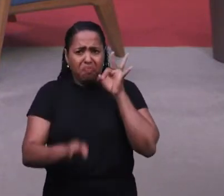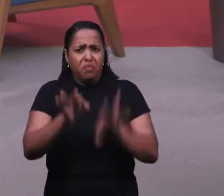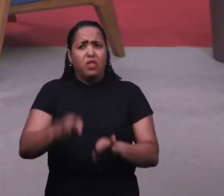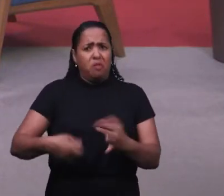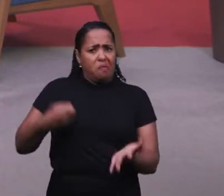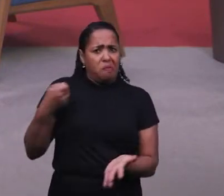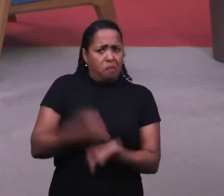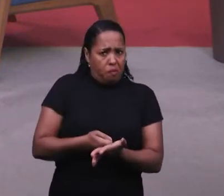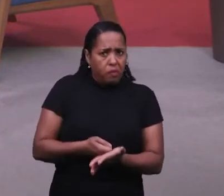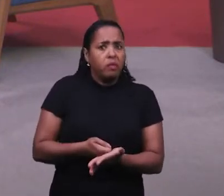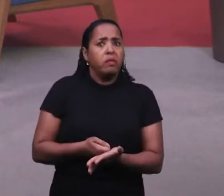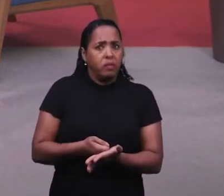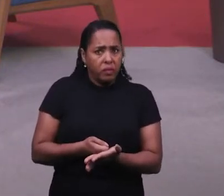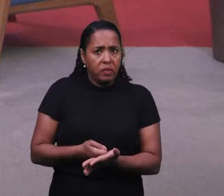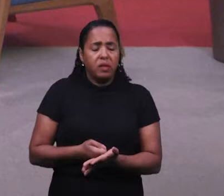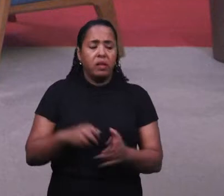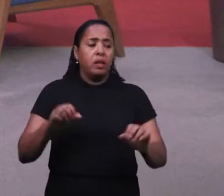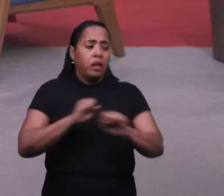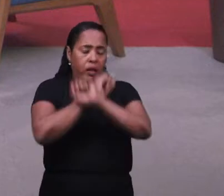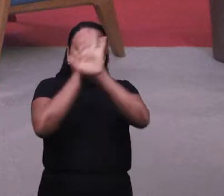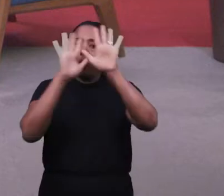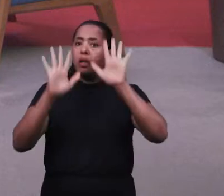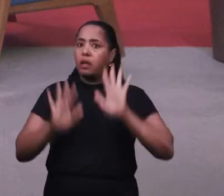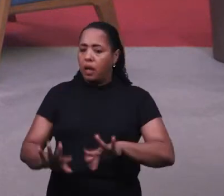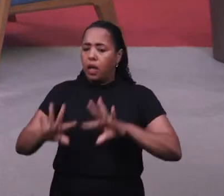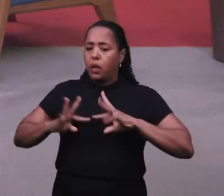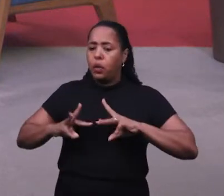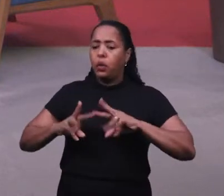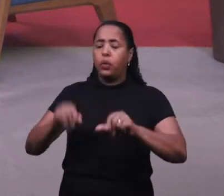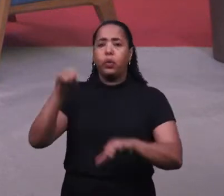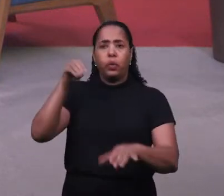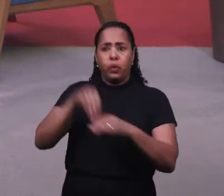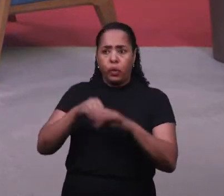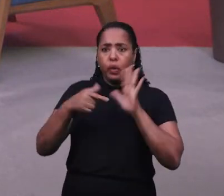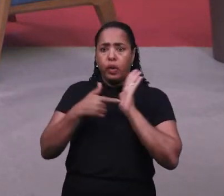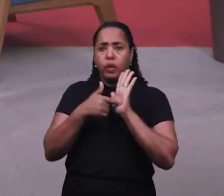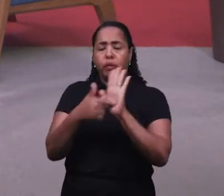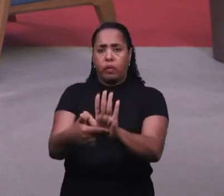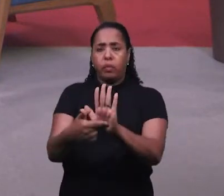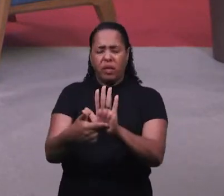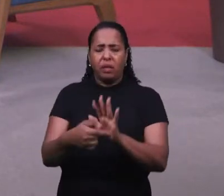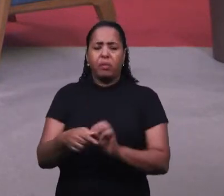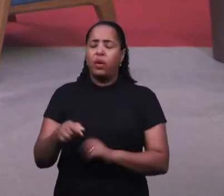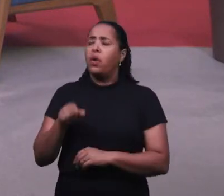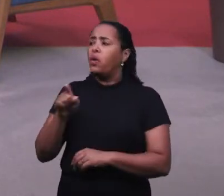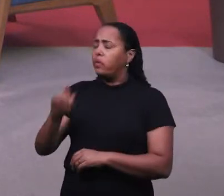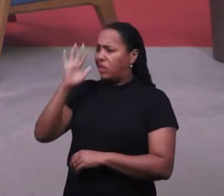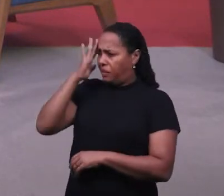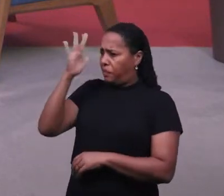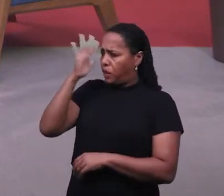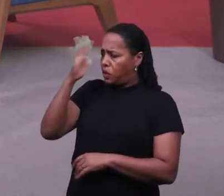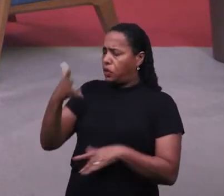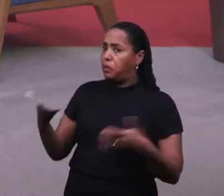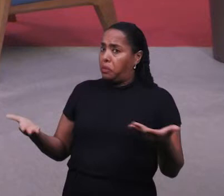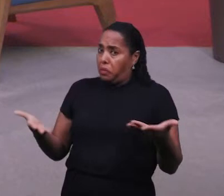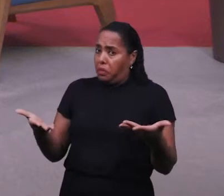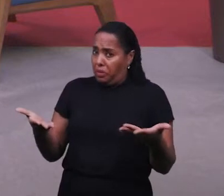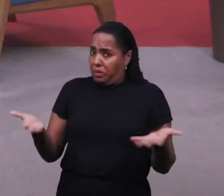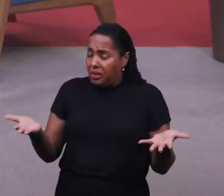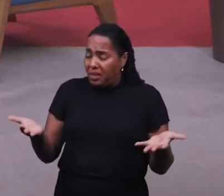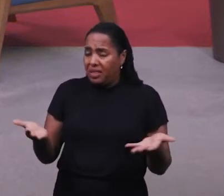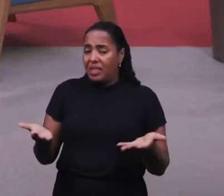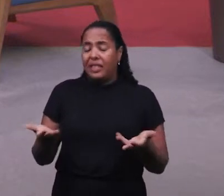pas? Alors, est très clair. Donc, basé sur tout ce que nous avons dit, donc imaginez